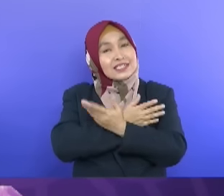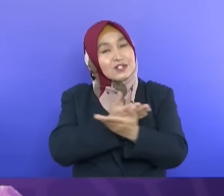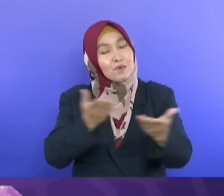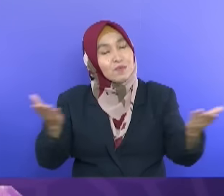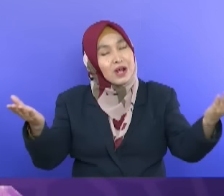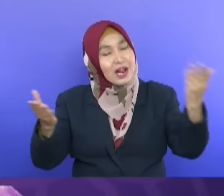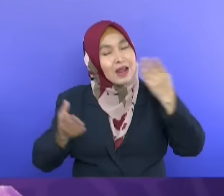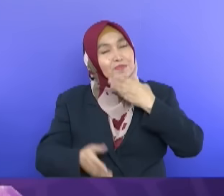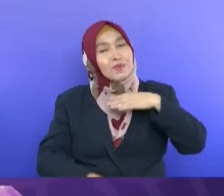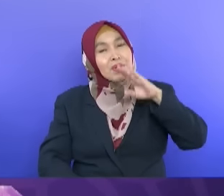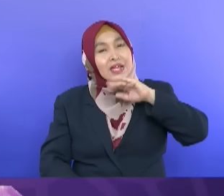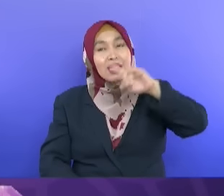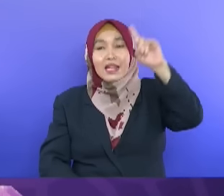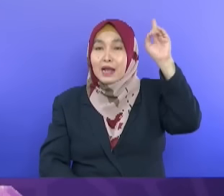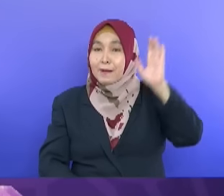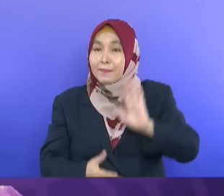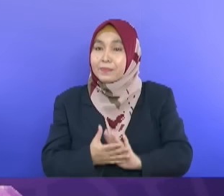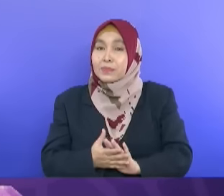studio